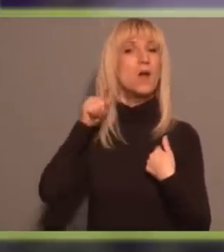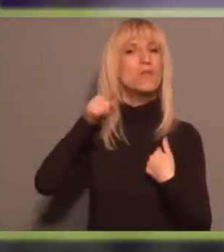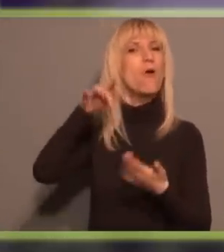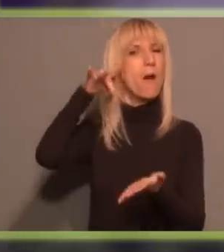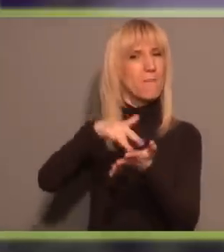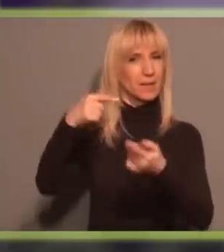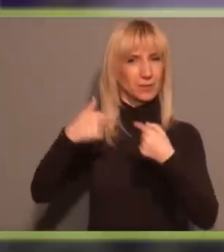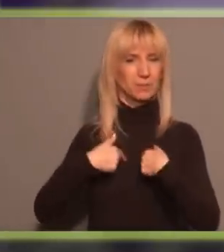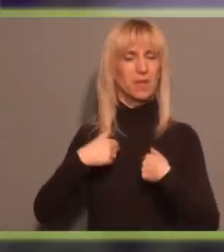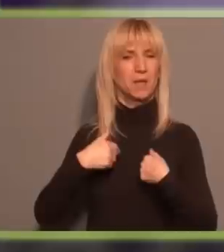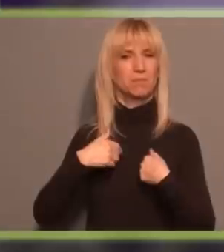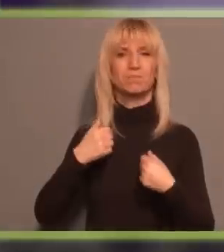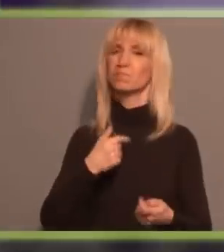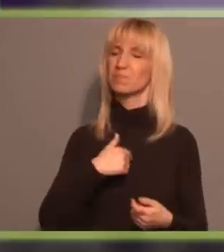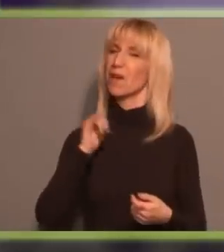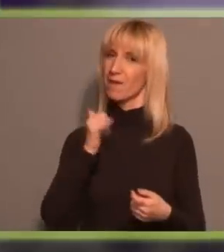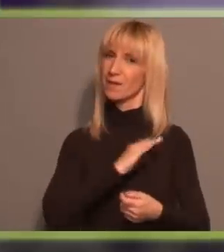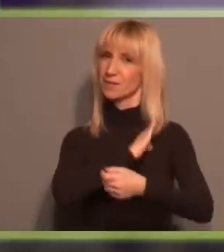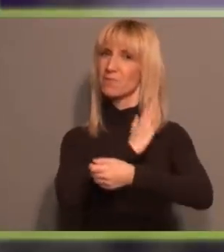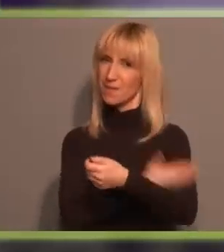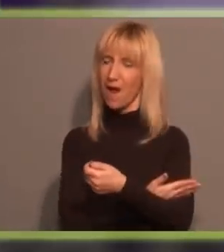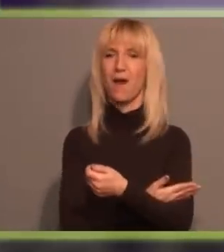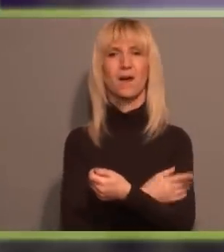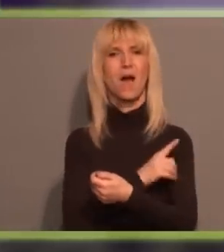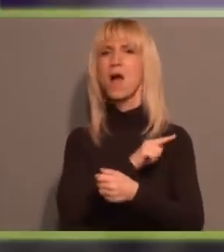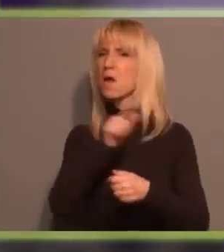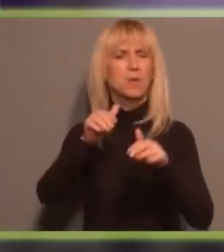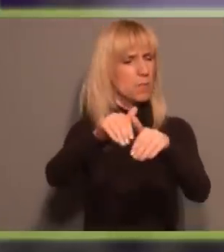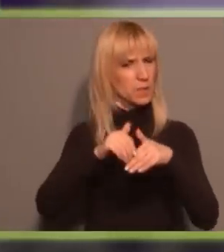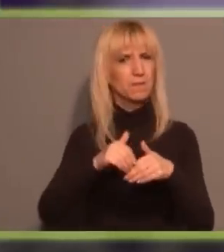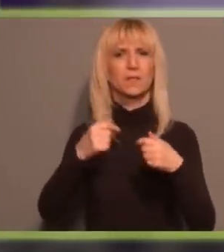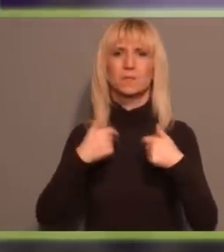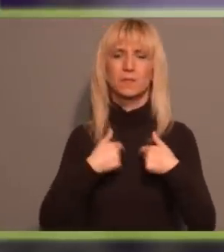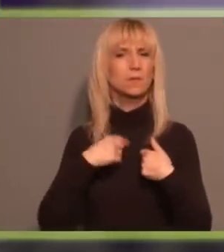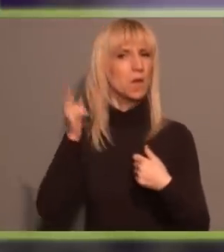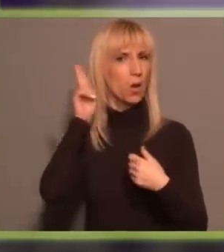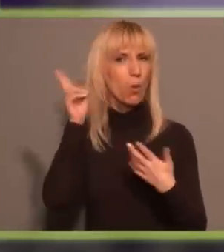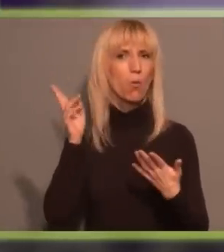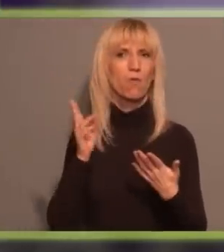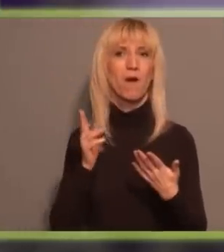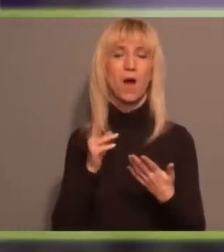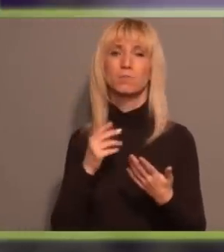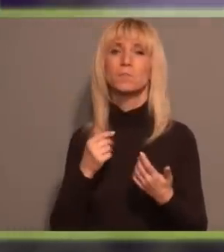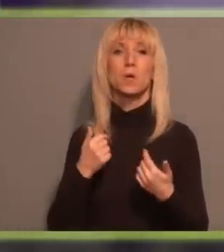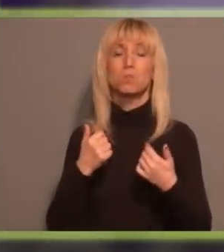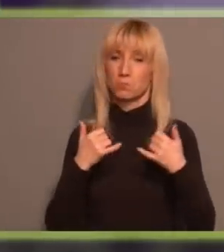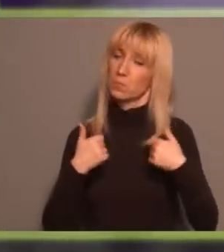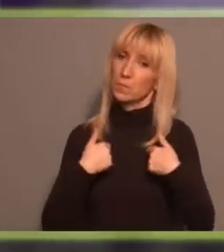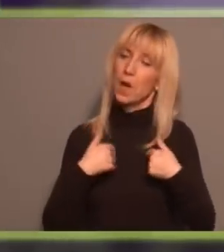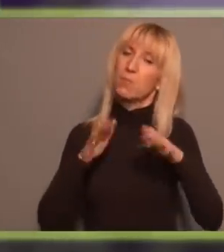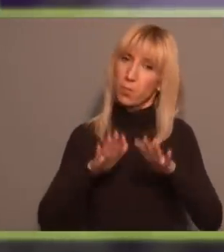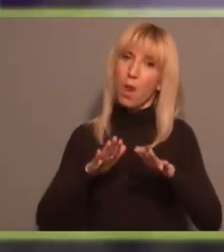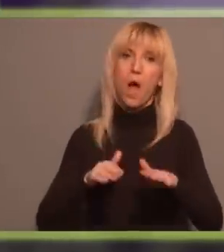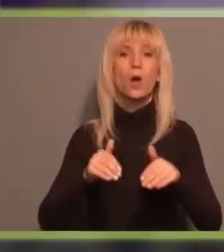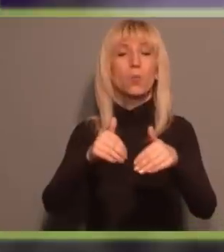mjesto za mene. Ja jesam jaka, a ja ne prihvatim da sam gluva, ali i sad